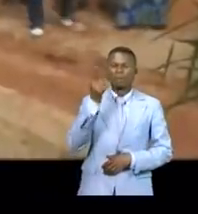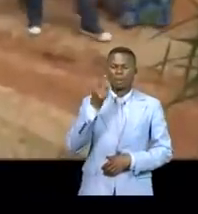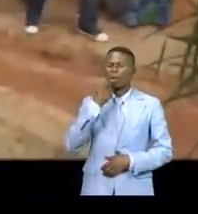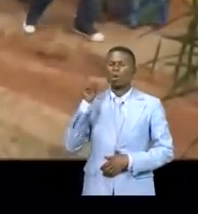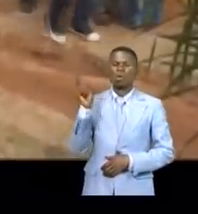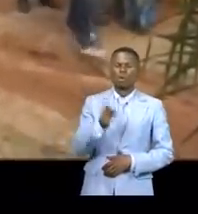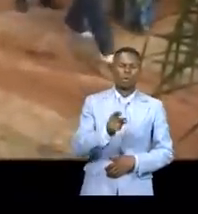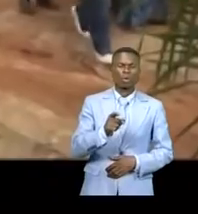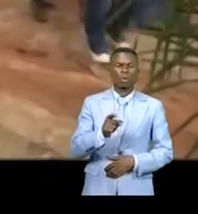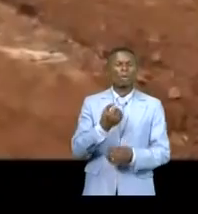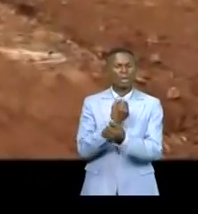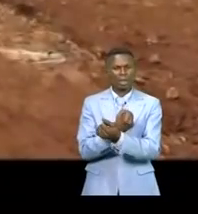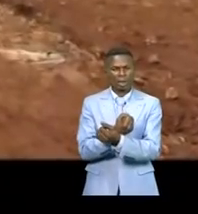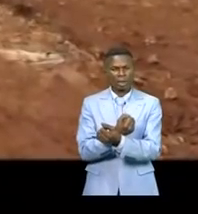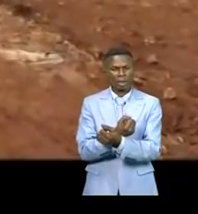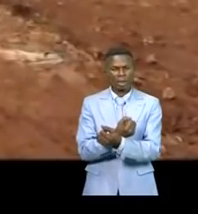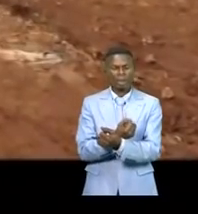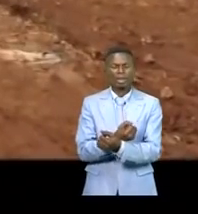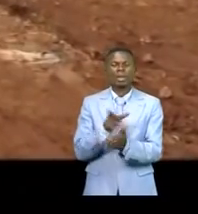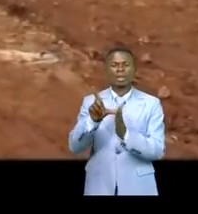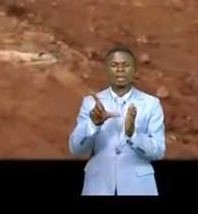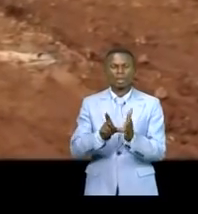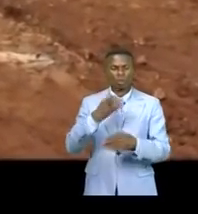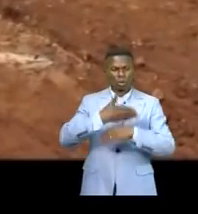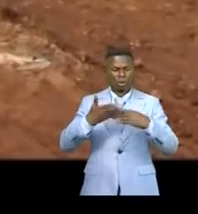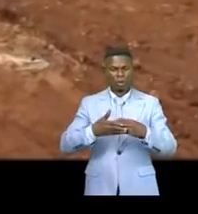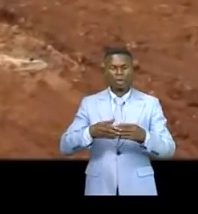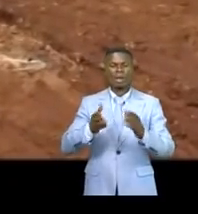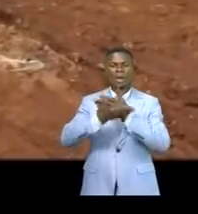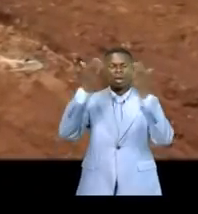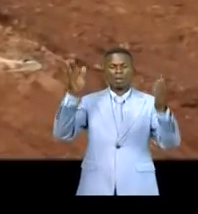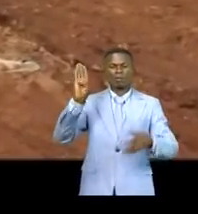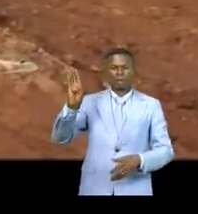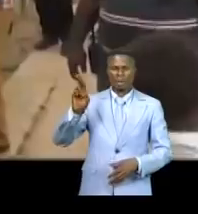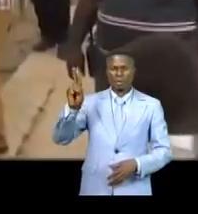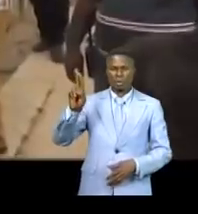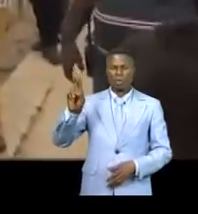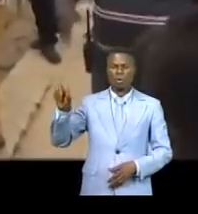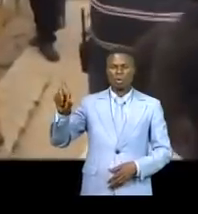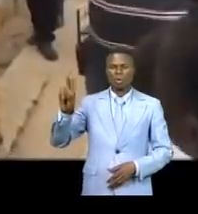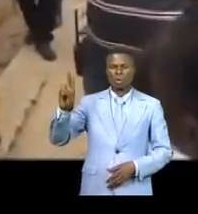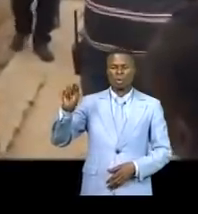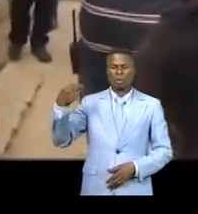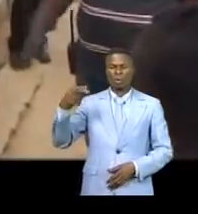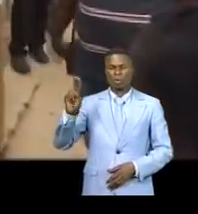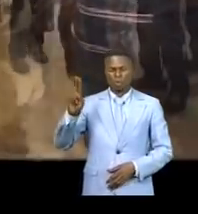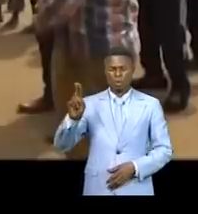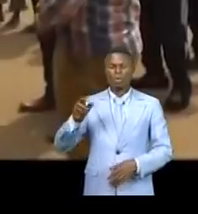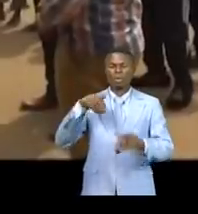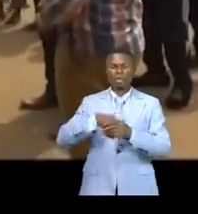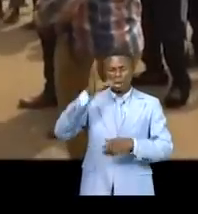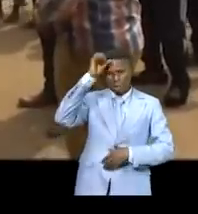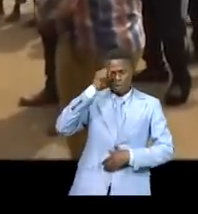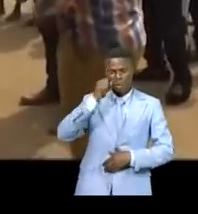s'impose tout en respectant les normes urbanistiques. La cité de Bulungu, dans la province du Kwilu, avec le statut d'une ville